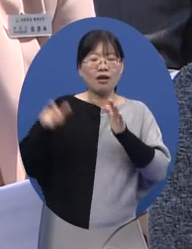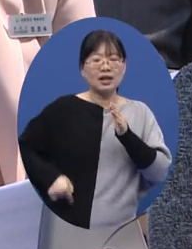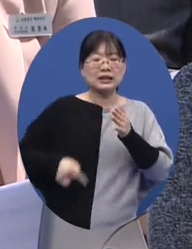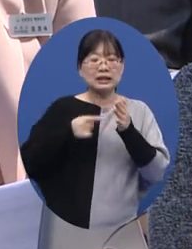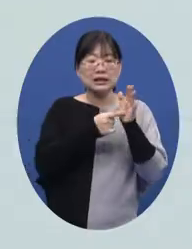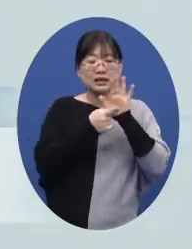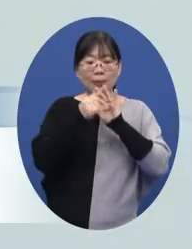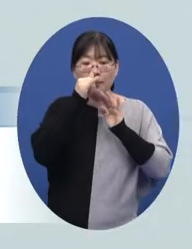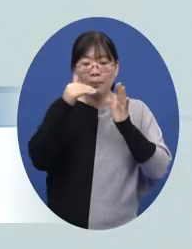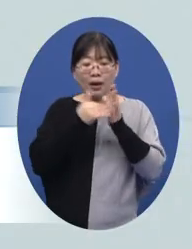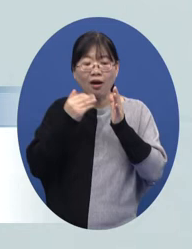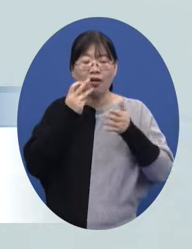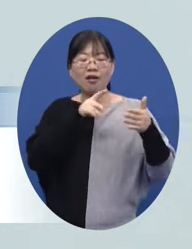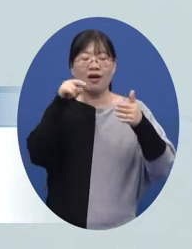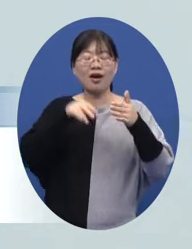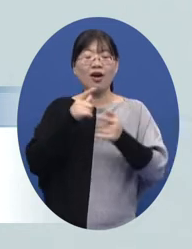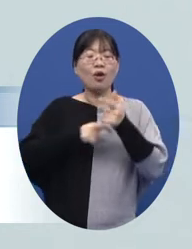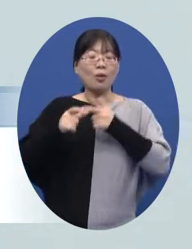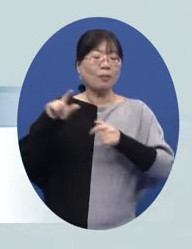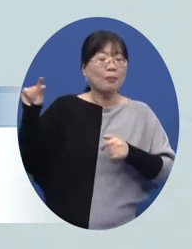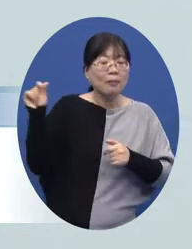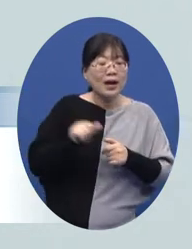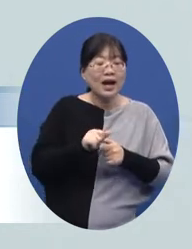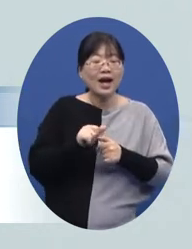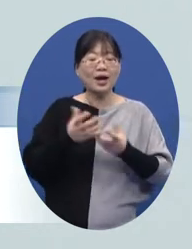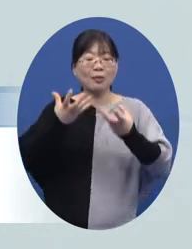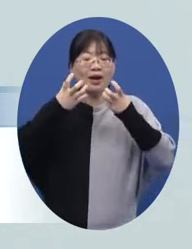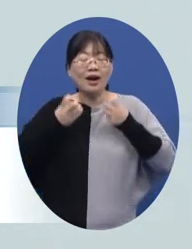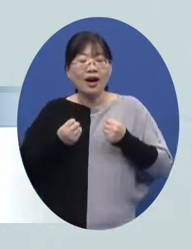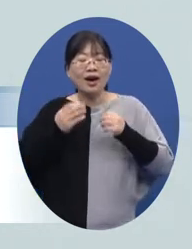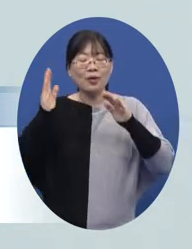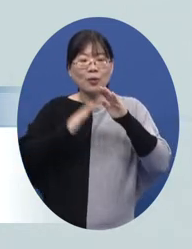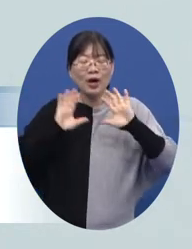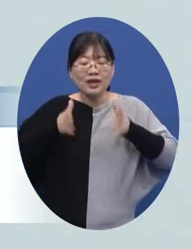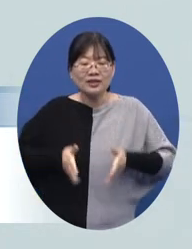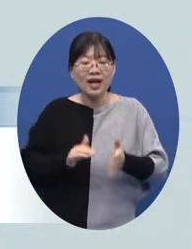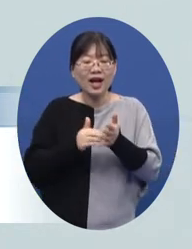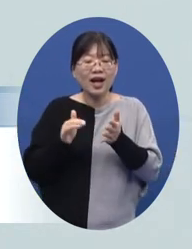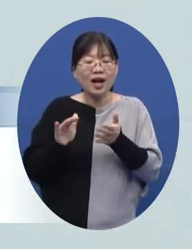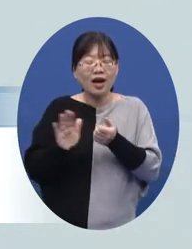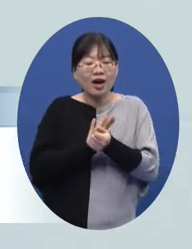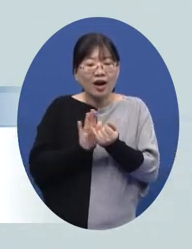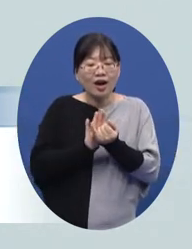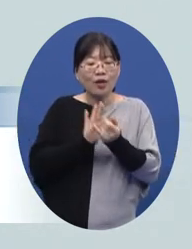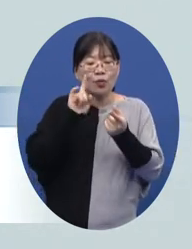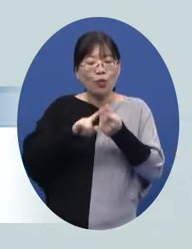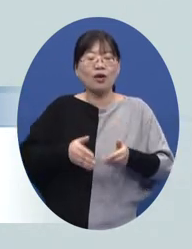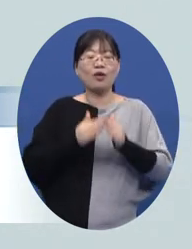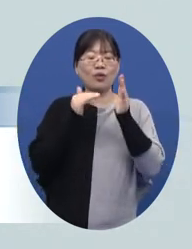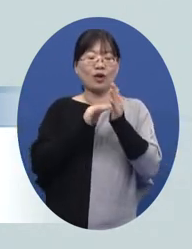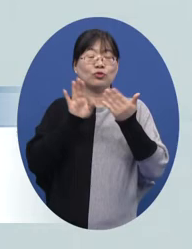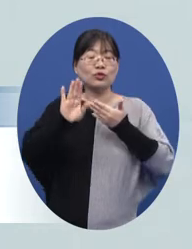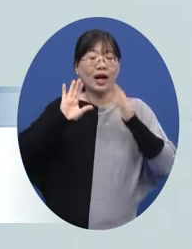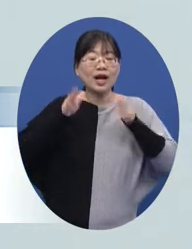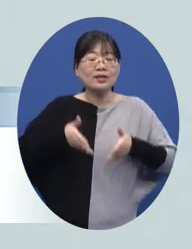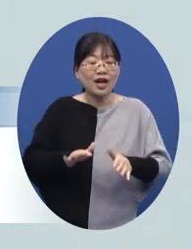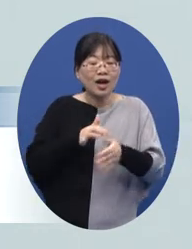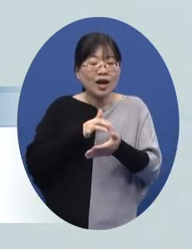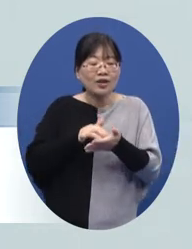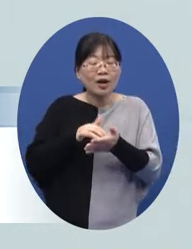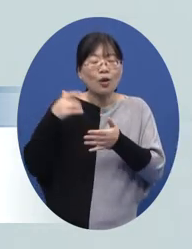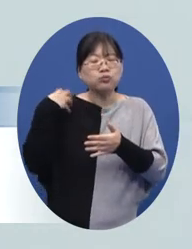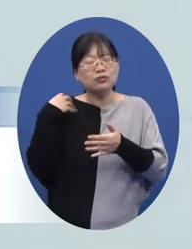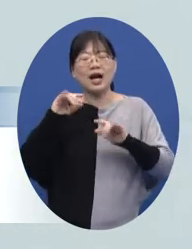밝혔습니다. 경기도에서도 좀더 빠르게, 좀더 많이 공공산후조리원을 만들어서 우리 출산이 부담이